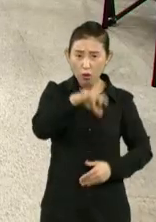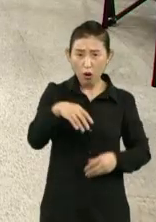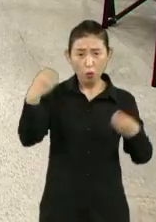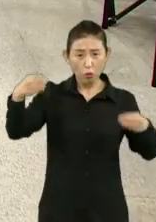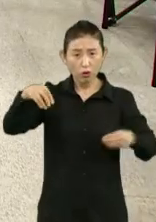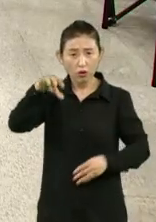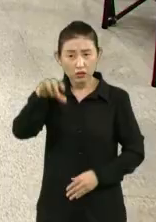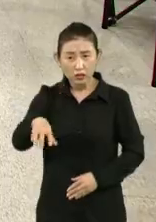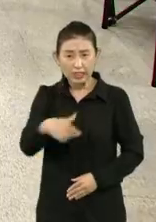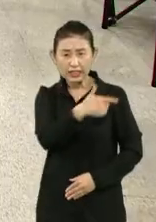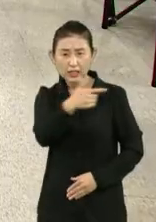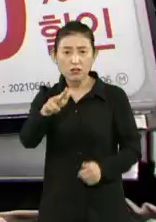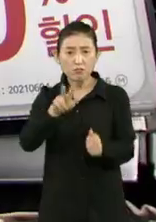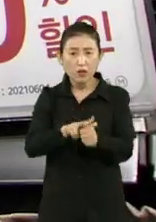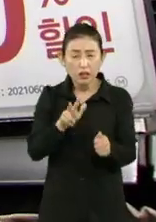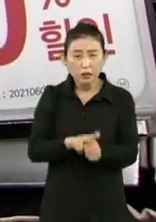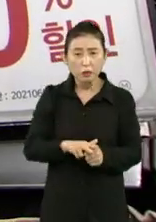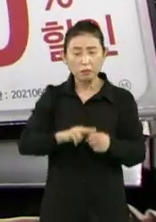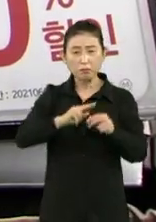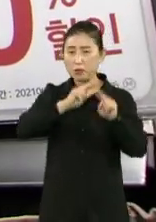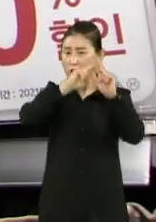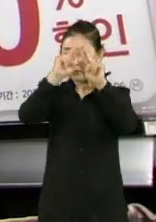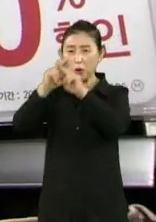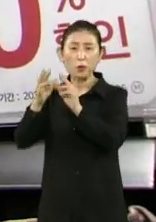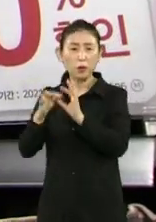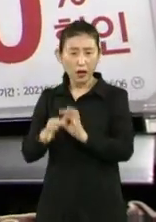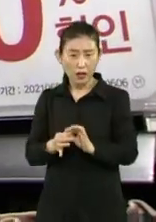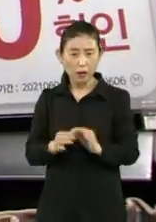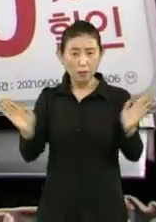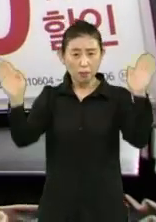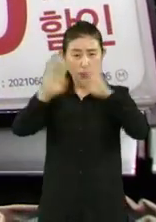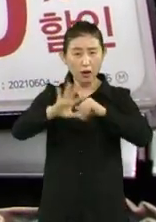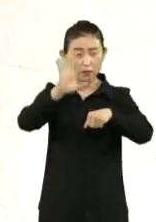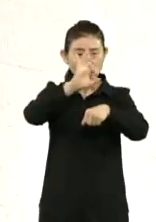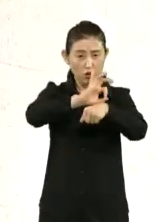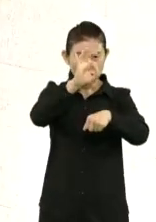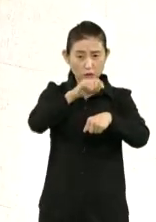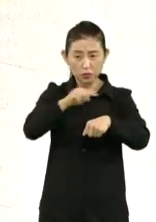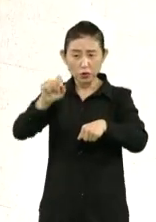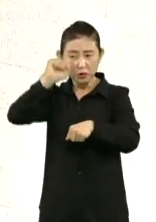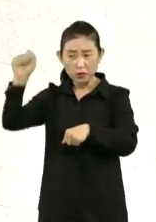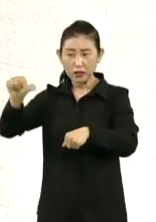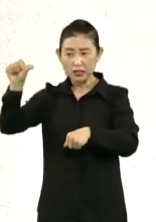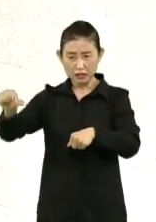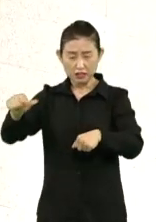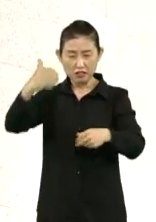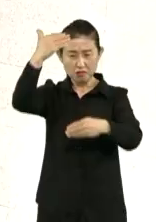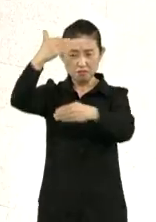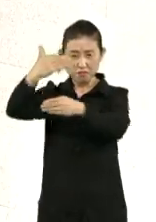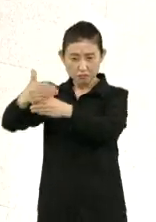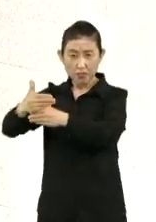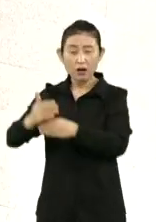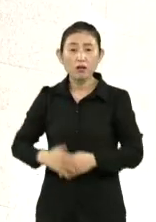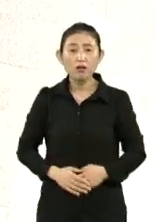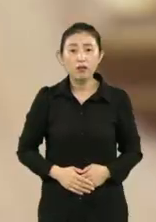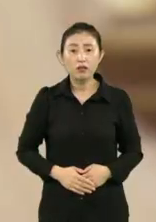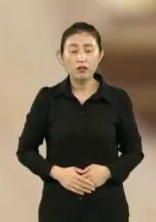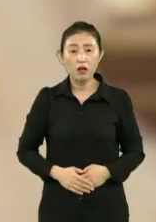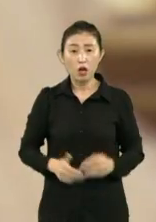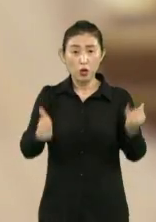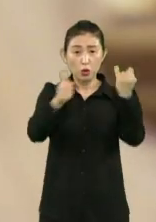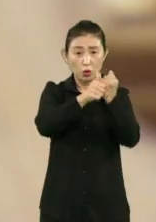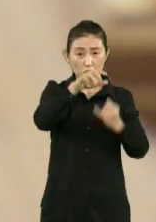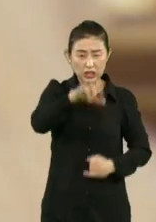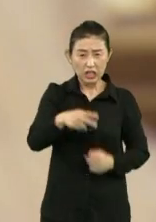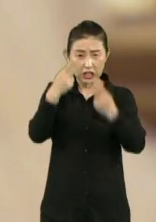공연장, 대형마트와 이 미용업 등도 밤 10시부터 다음 날 새벽 5시까지 운영이 제한되고